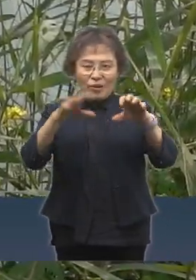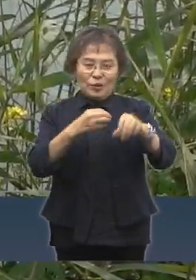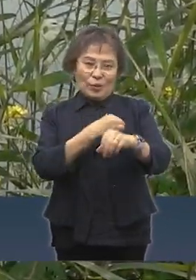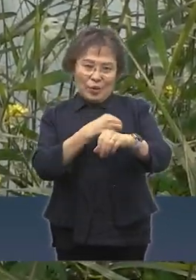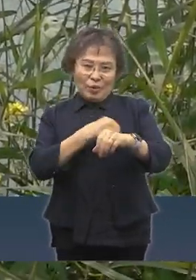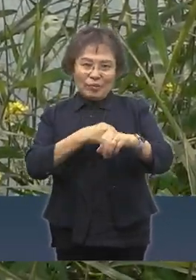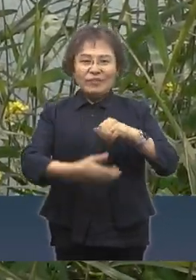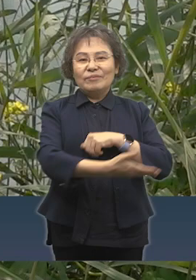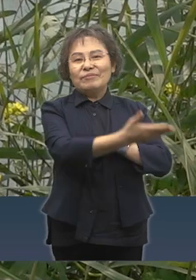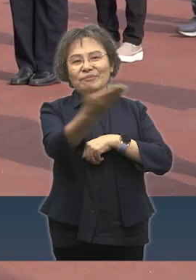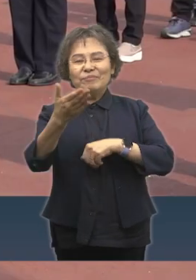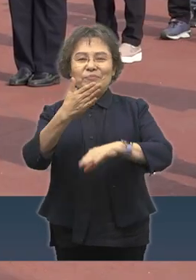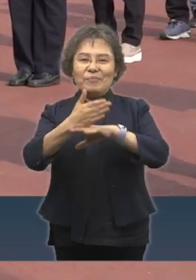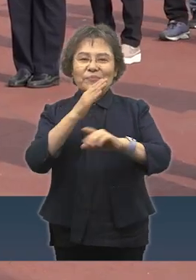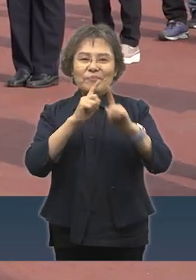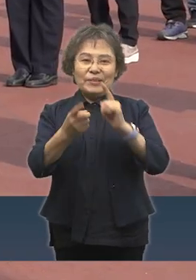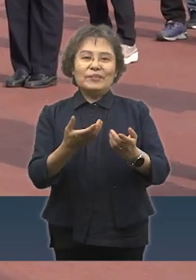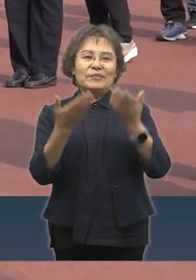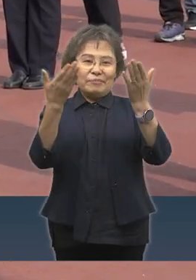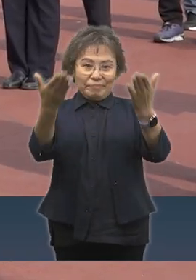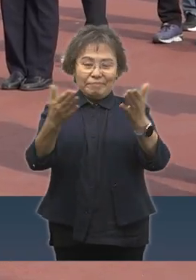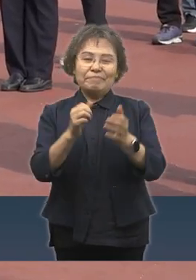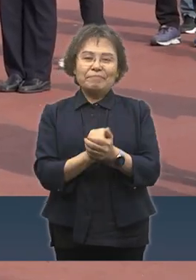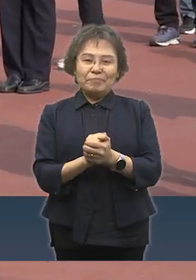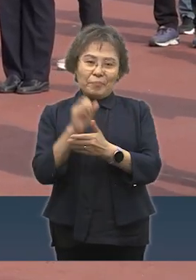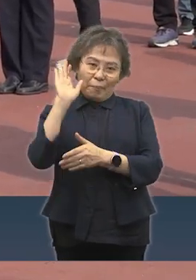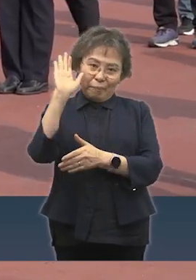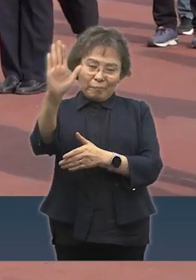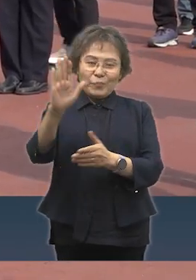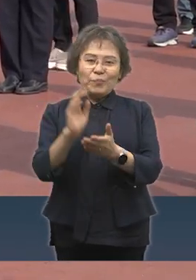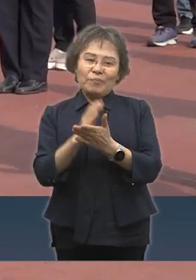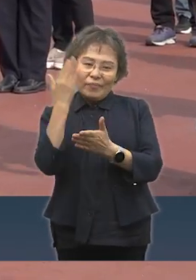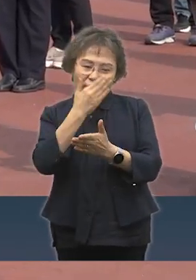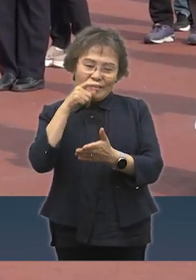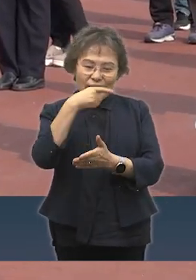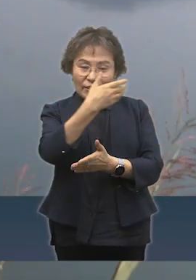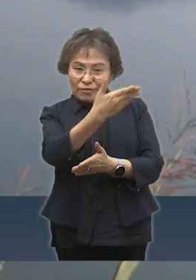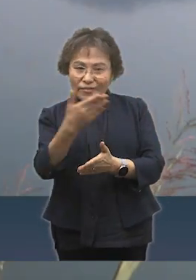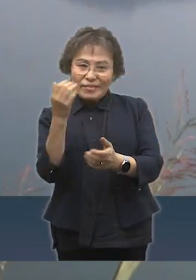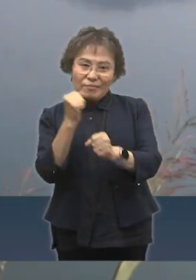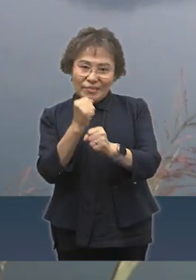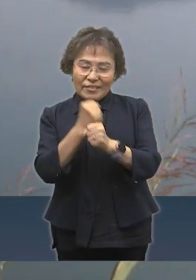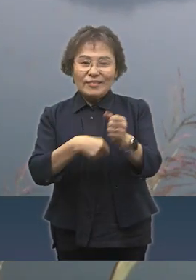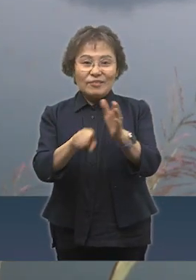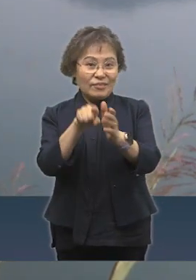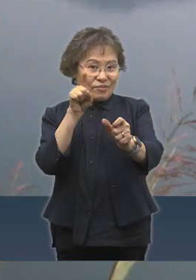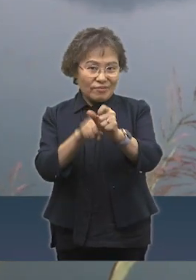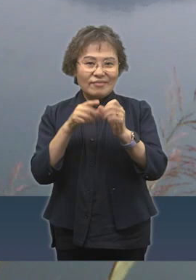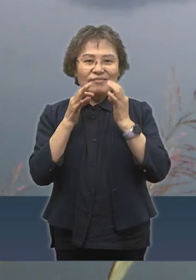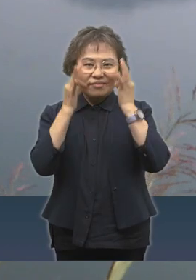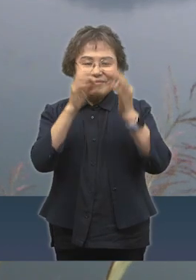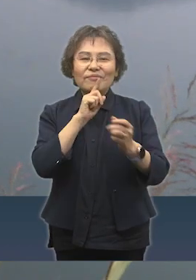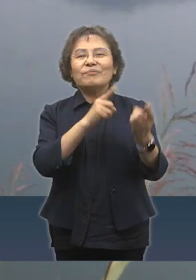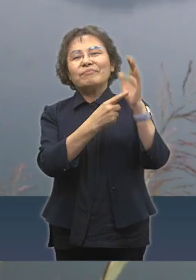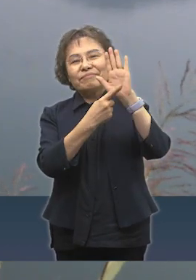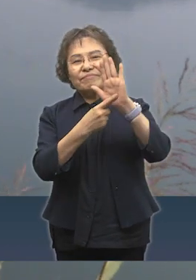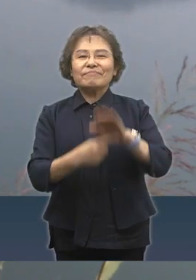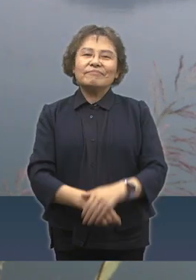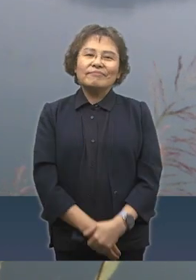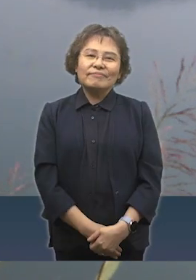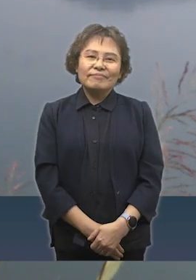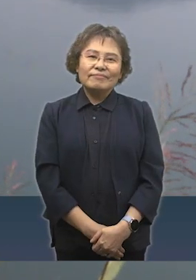새마 운동 동대문구 지회에 감사 인사를 전하고 앞으로도 깨끗한 중랑천을 가꾸기 위해 노력하겠다고